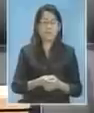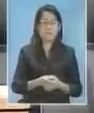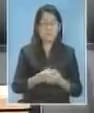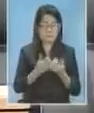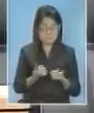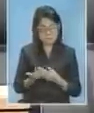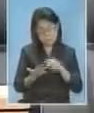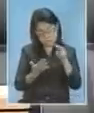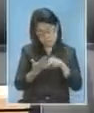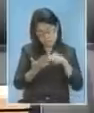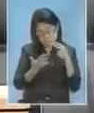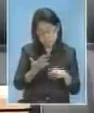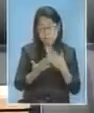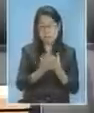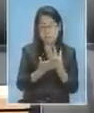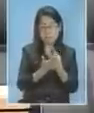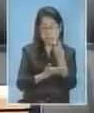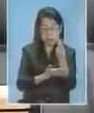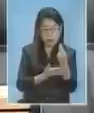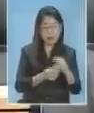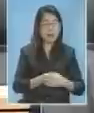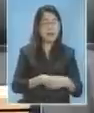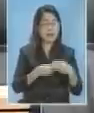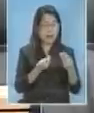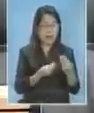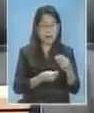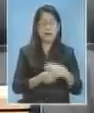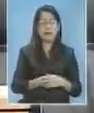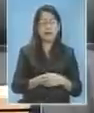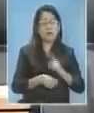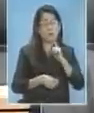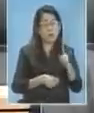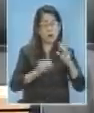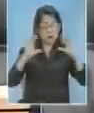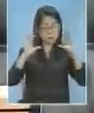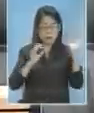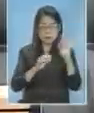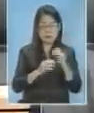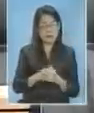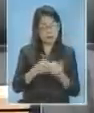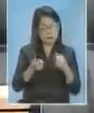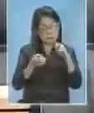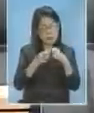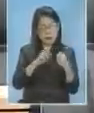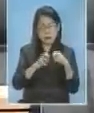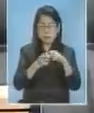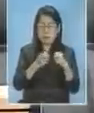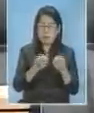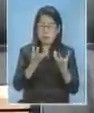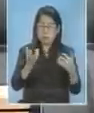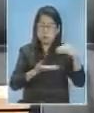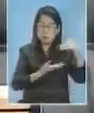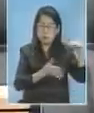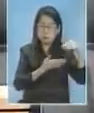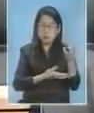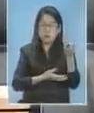เมื่อพิจารณาตัวเลขดังกล่าวเพื่อความเป็นธรรมกับรัฐบาลก็อาจจะกล่าวได้ว่าการส่งออกที่สุดหนักเป็นผลกระทบ